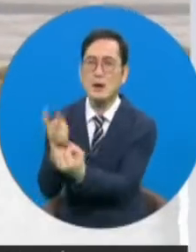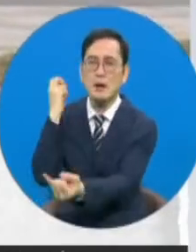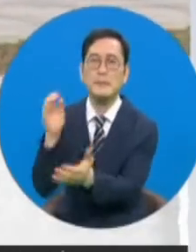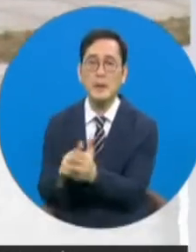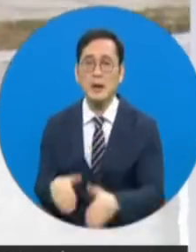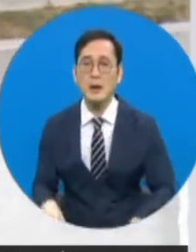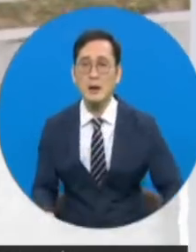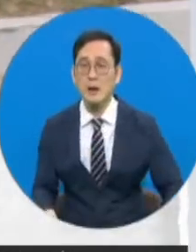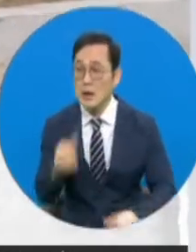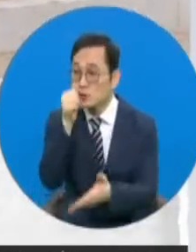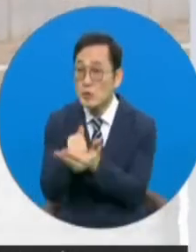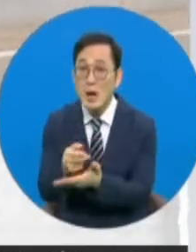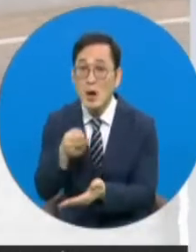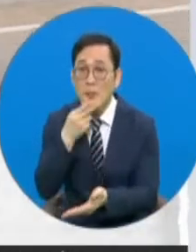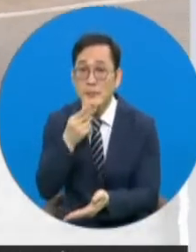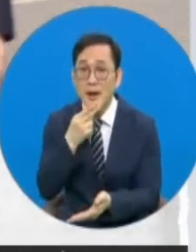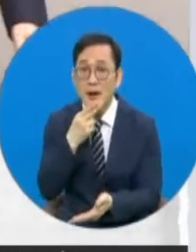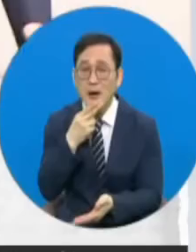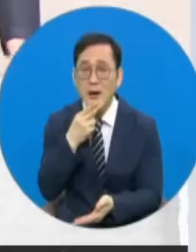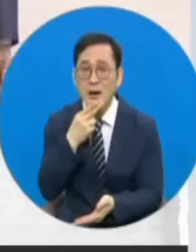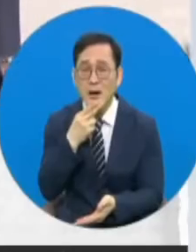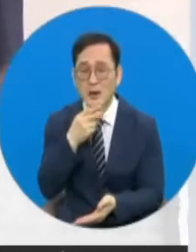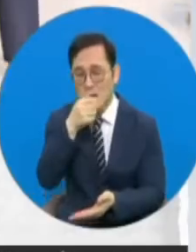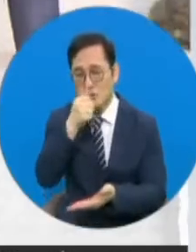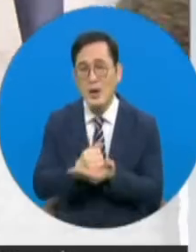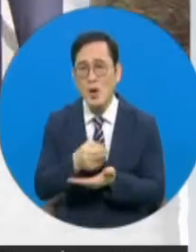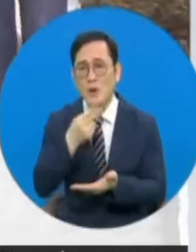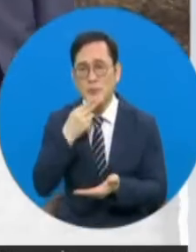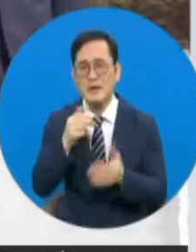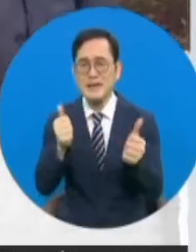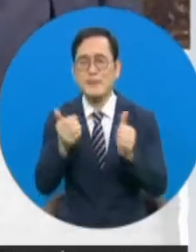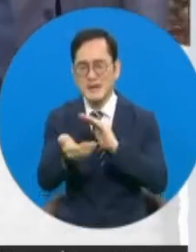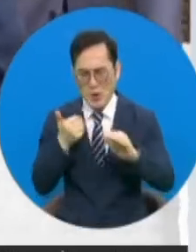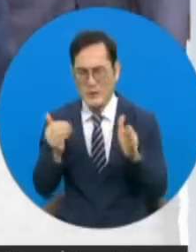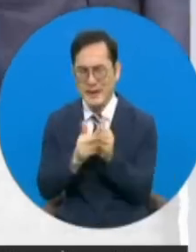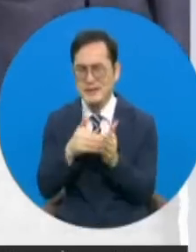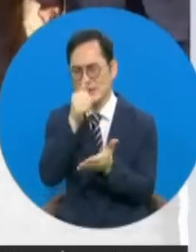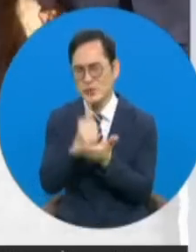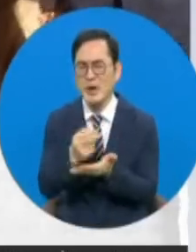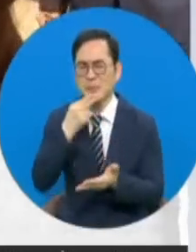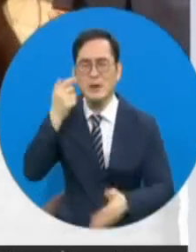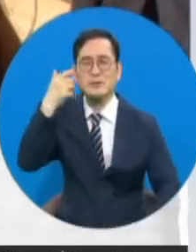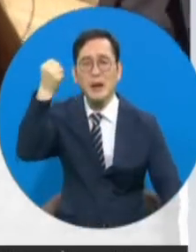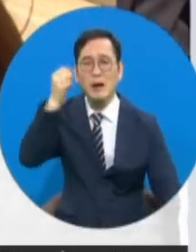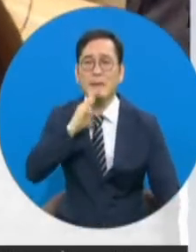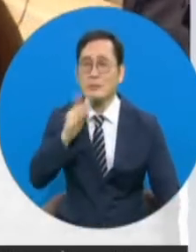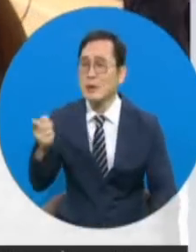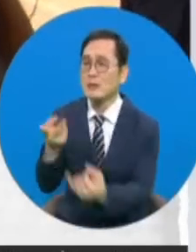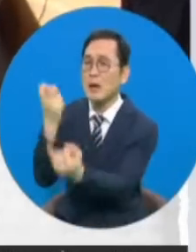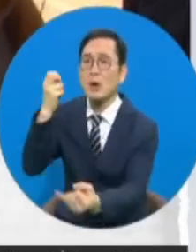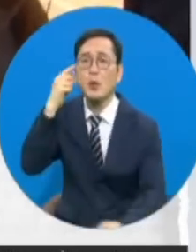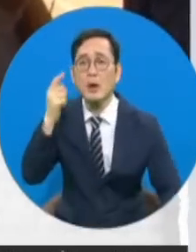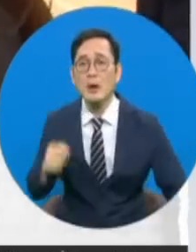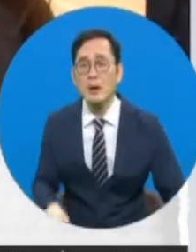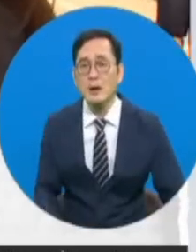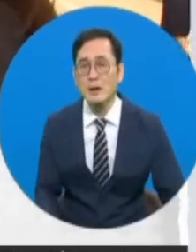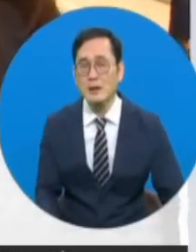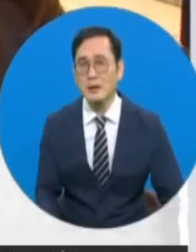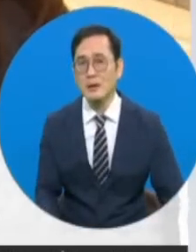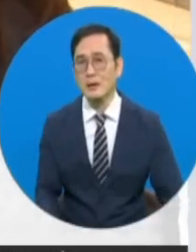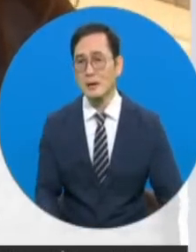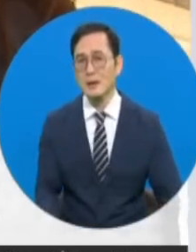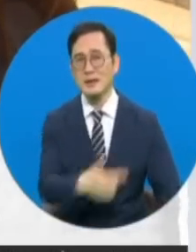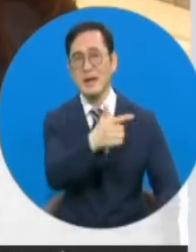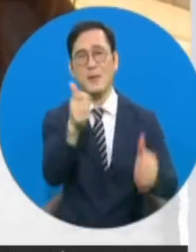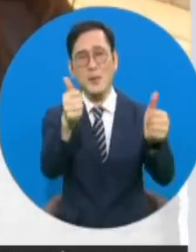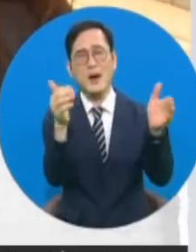무죄추정의 원칙을 자기들이 필요할 때만 갖다 붙이는지 잘 모르겠고요 그렇게 무죄추정의 원칙에 따라 사법부 최종 대법원 판단 구할 때까지